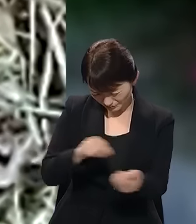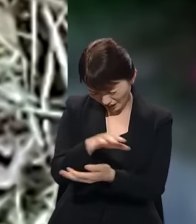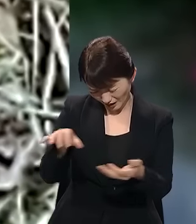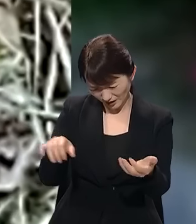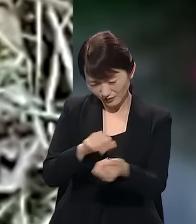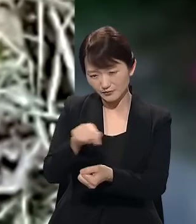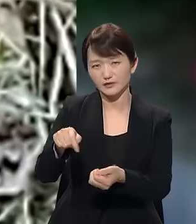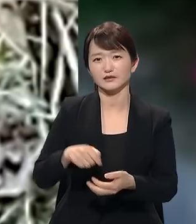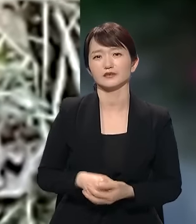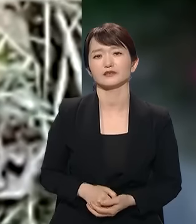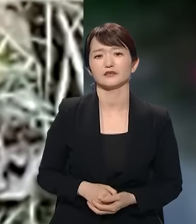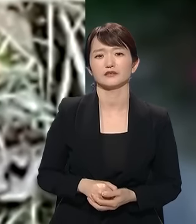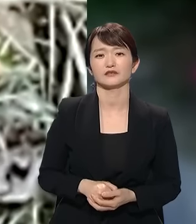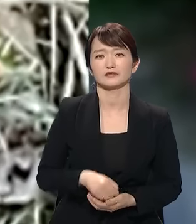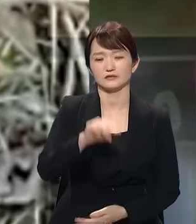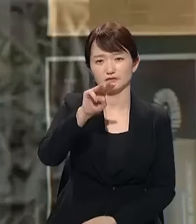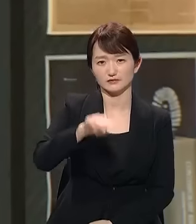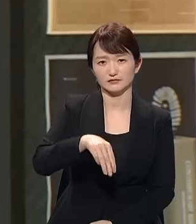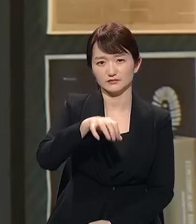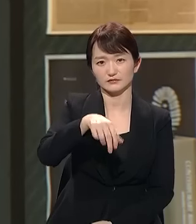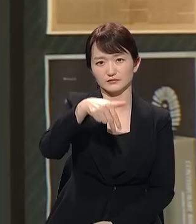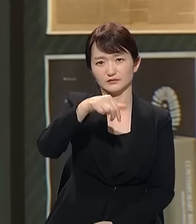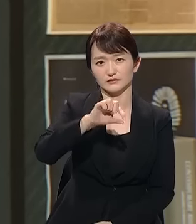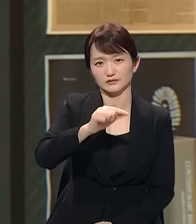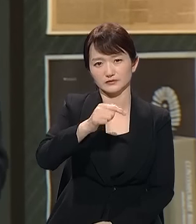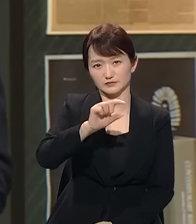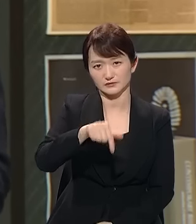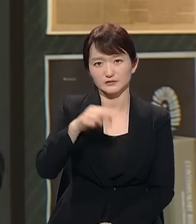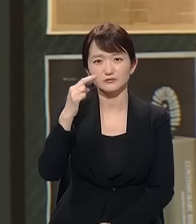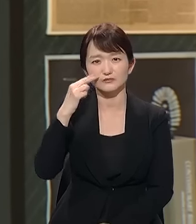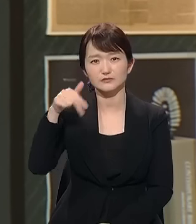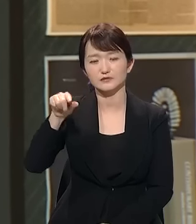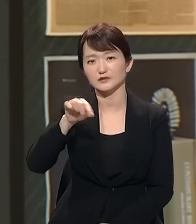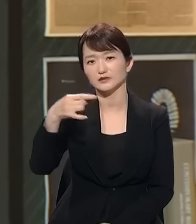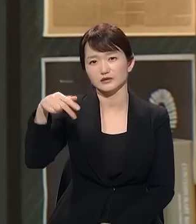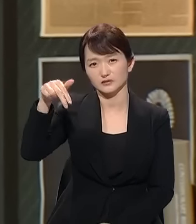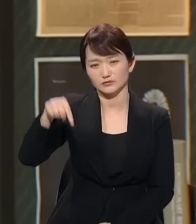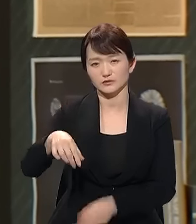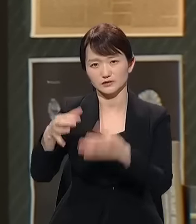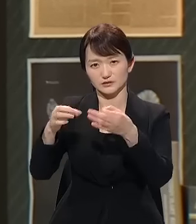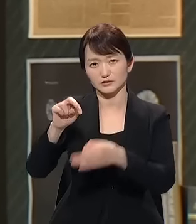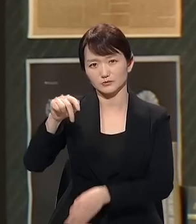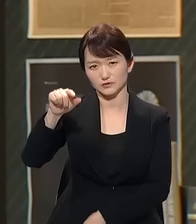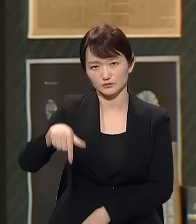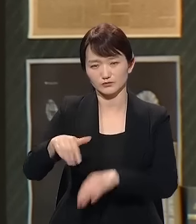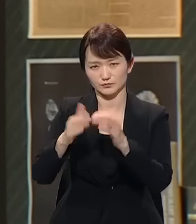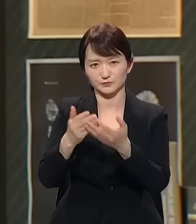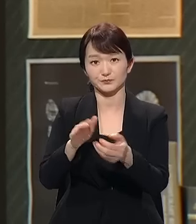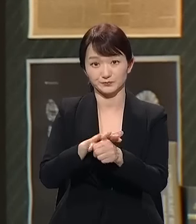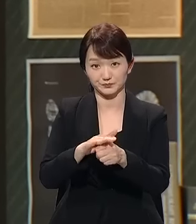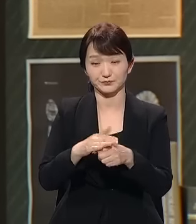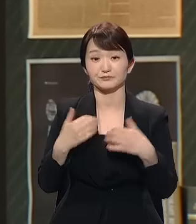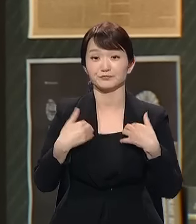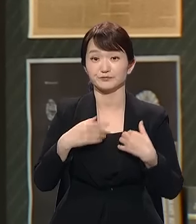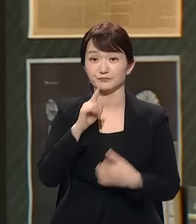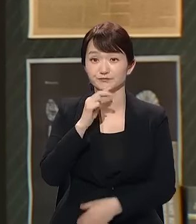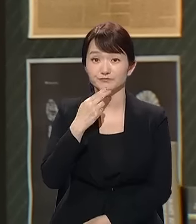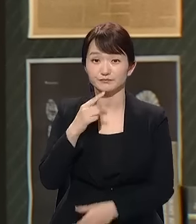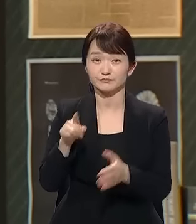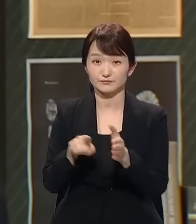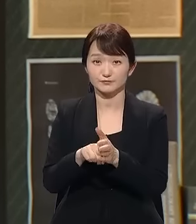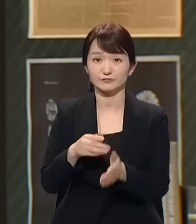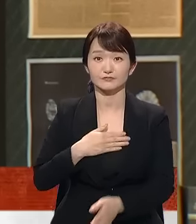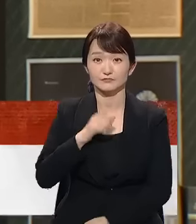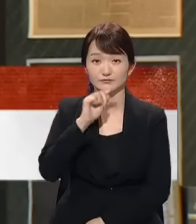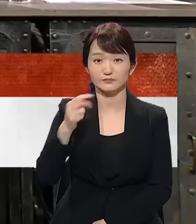하신 조인숙님. 자, 광주의 지은숙님, 미국의 정희주님, 김미숙님 모두 모두 사랑합니다. 자, 재미는 물론 의리로